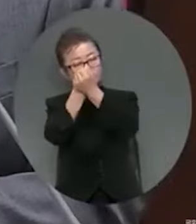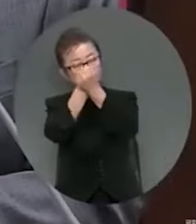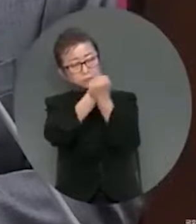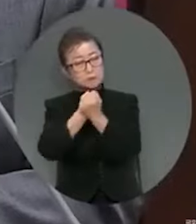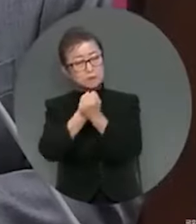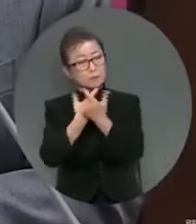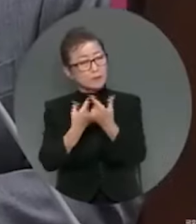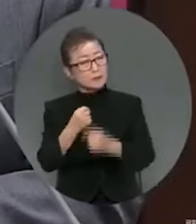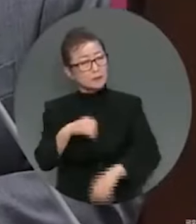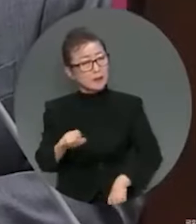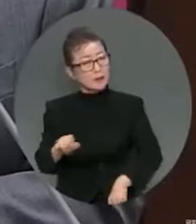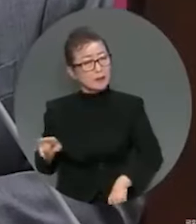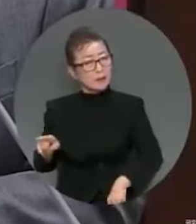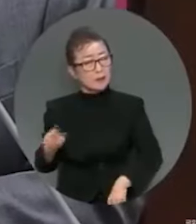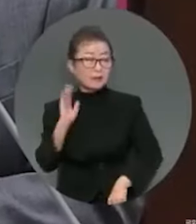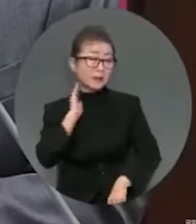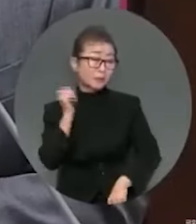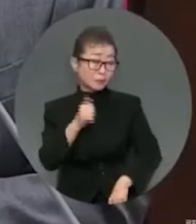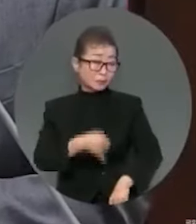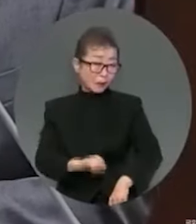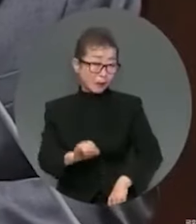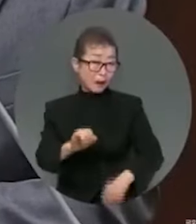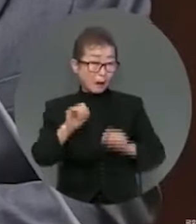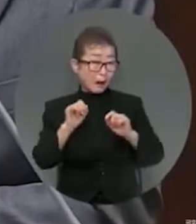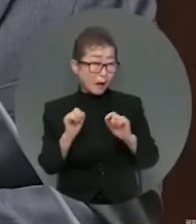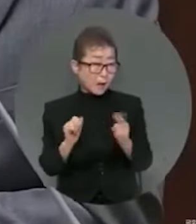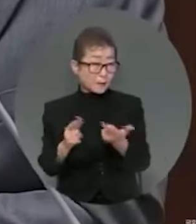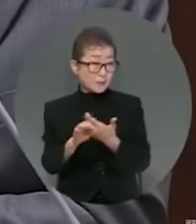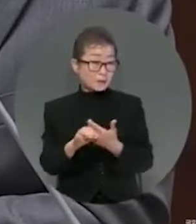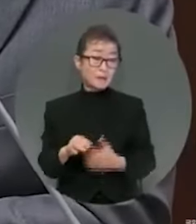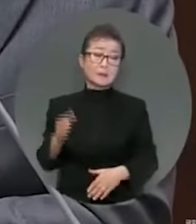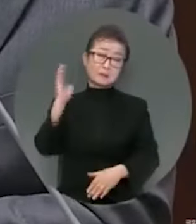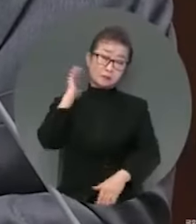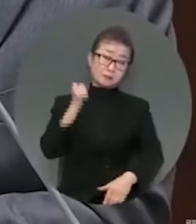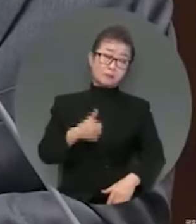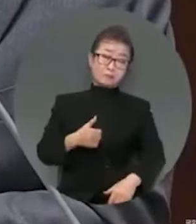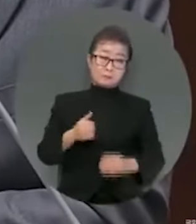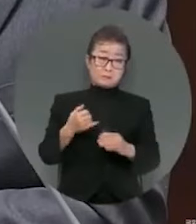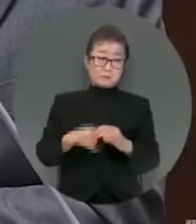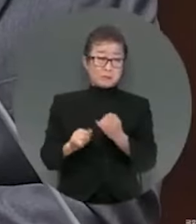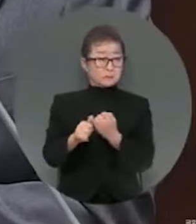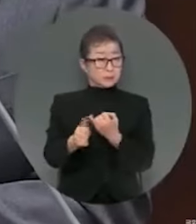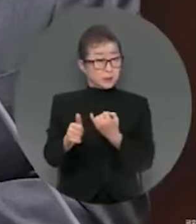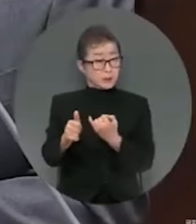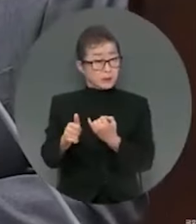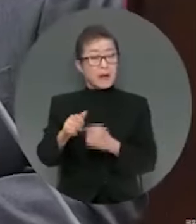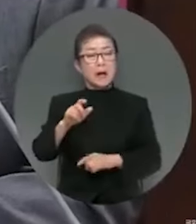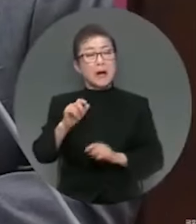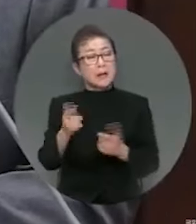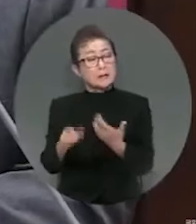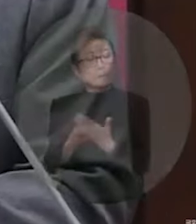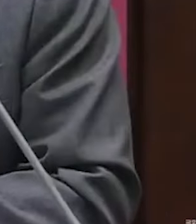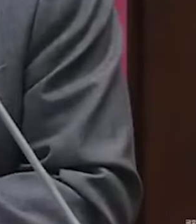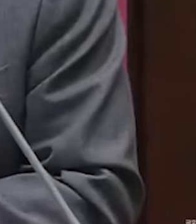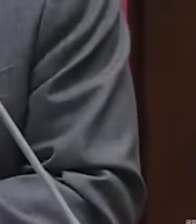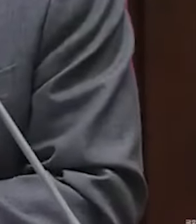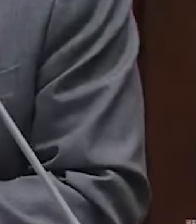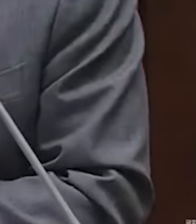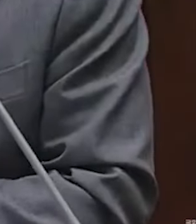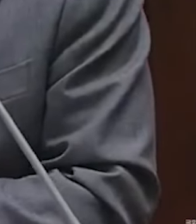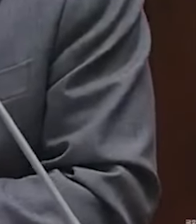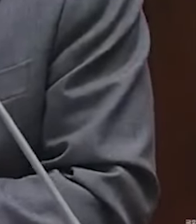만약에 대통령 딸이 아니었다면, 대통령 사위가 아니었다면, 그 대통령이 매감매직을 하지